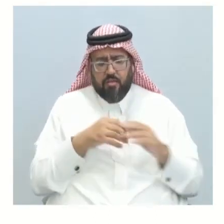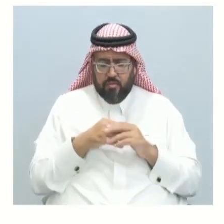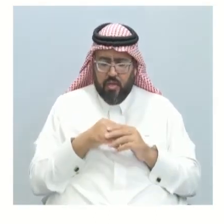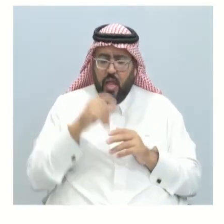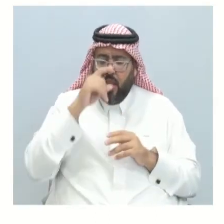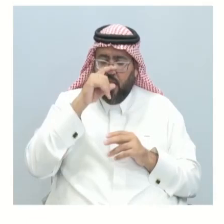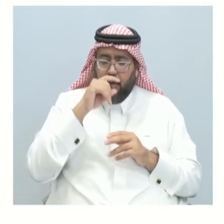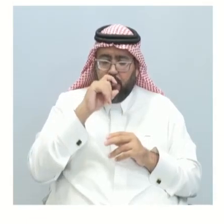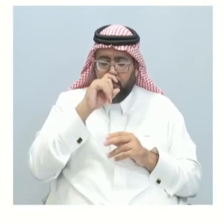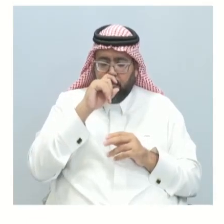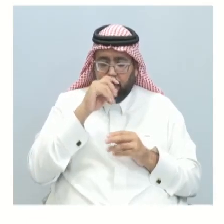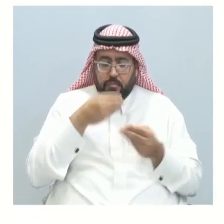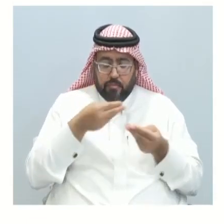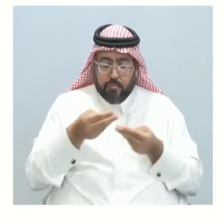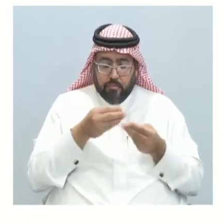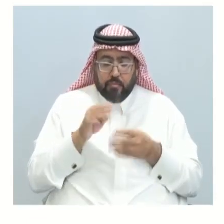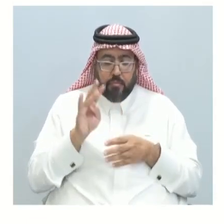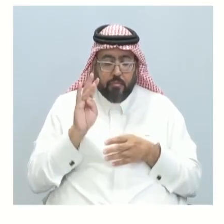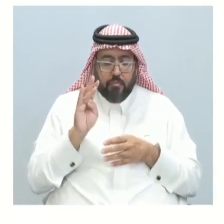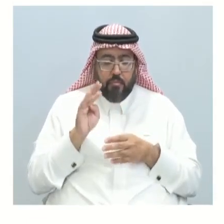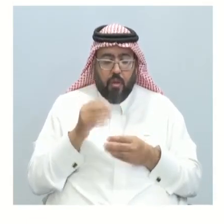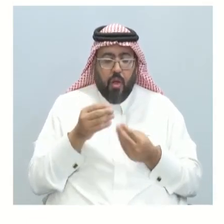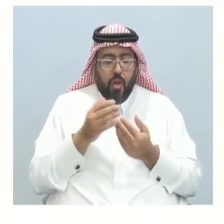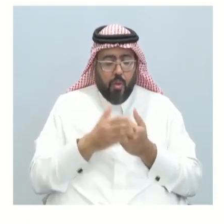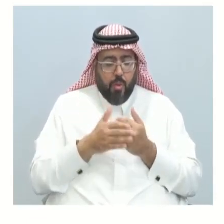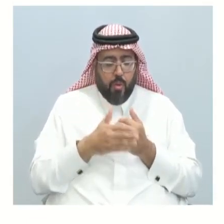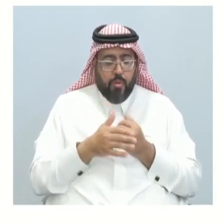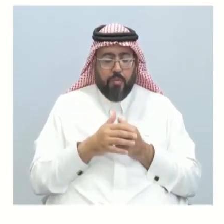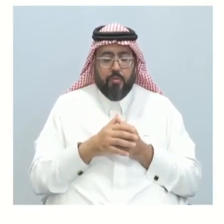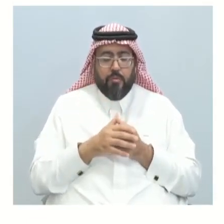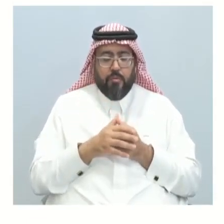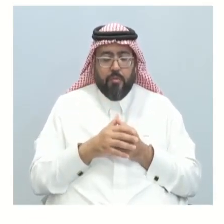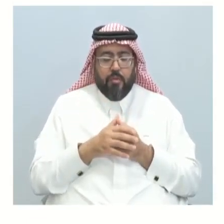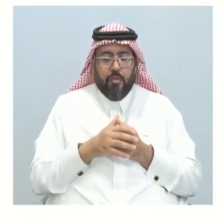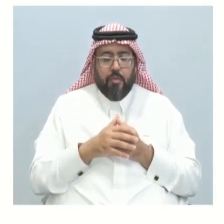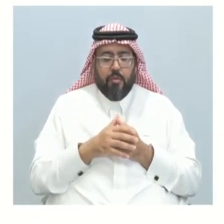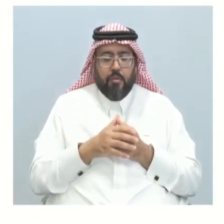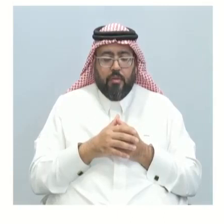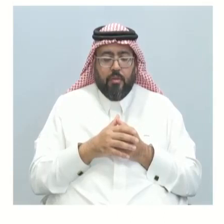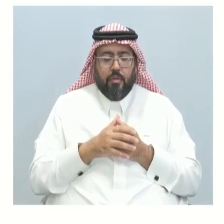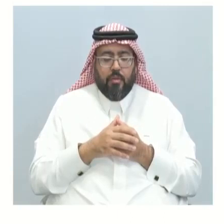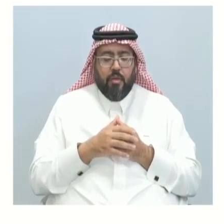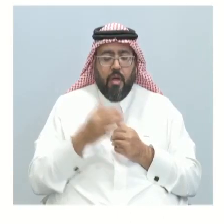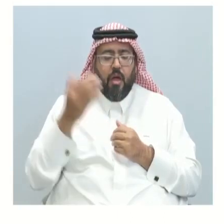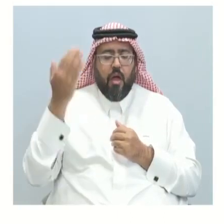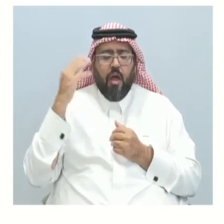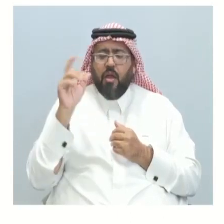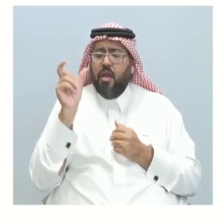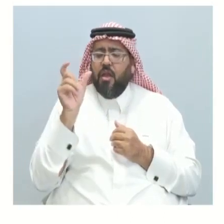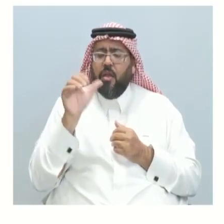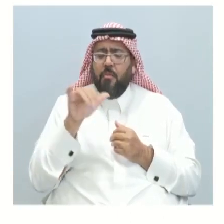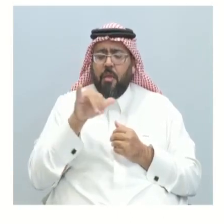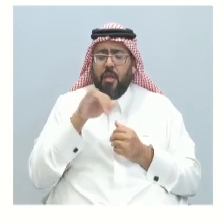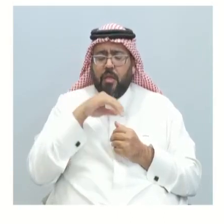لابد ان نعامل الزوجه باللطف وايضا بالتقدير والاحترام كان النبي صلى الله عليه